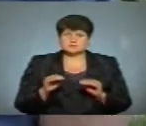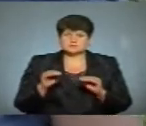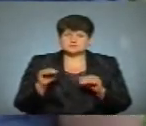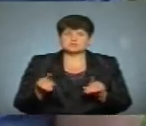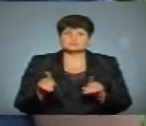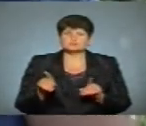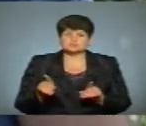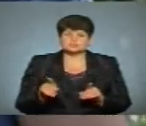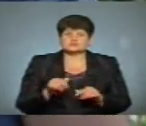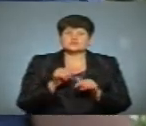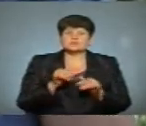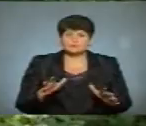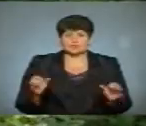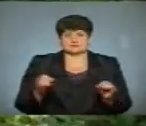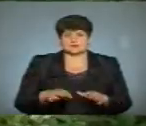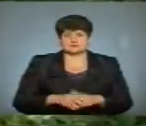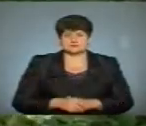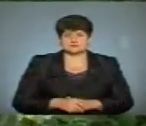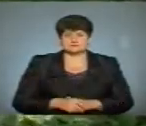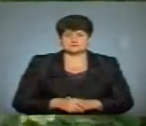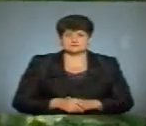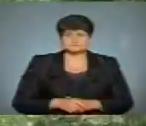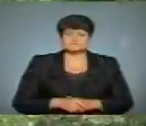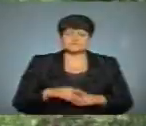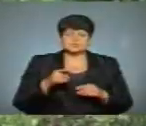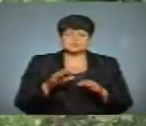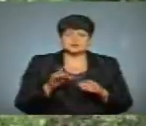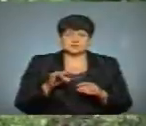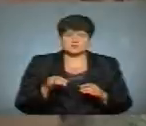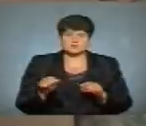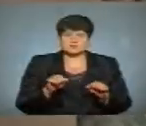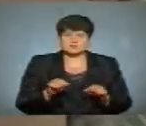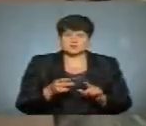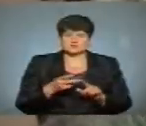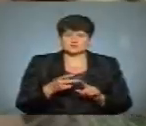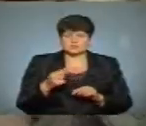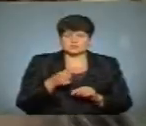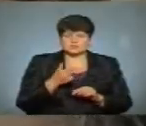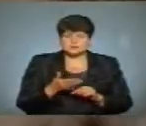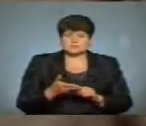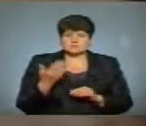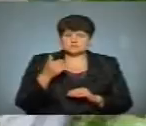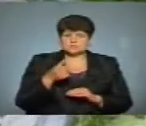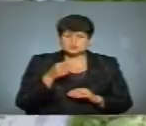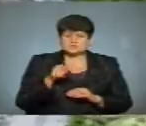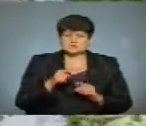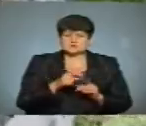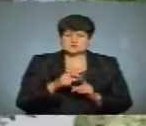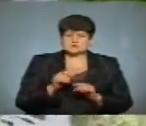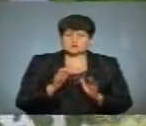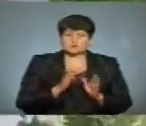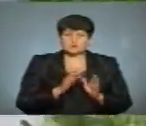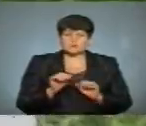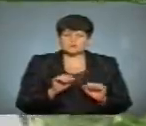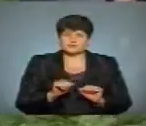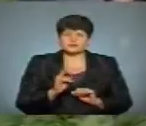щось, знаєте, щоб вони не могли збиратися. Цю алею прибирають другий рік поспіль, каже Ольга Гордієнко. Минулоріч, за її словами, впорядковували